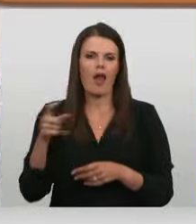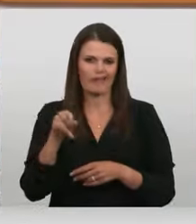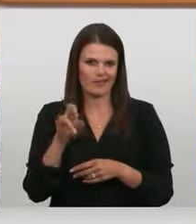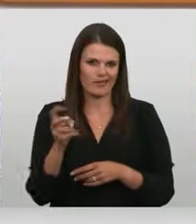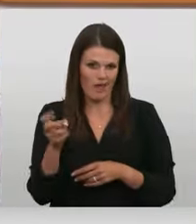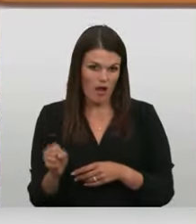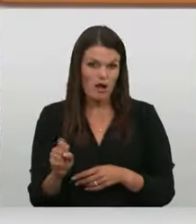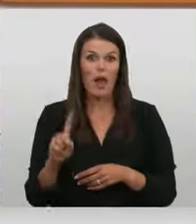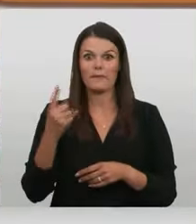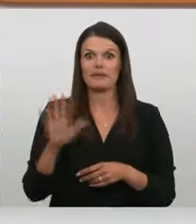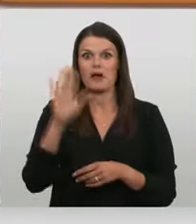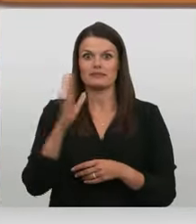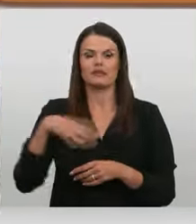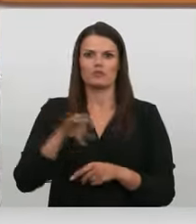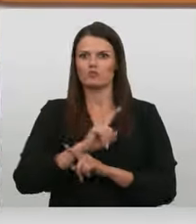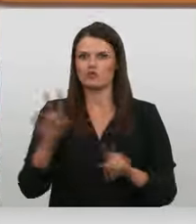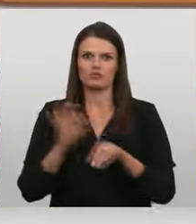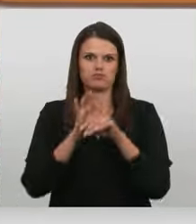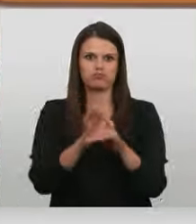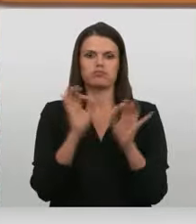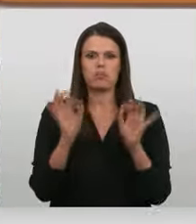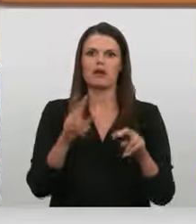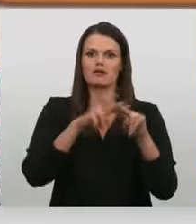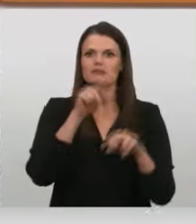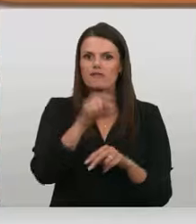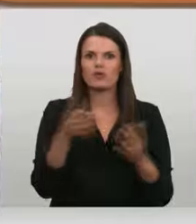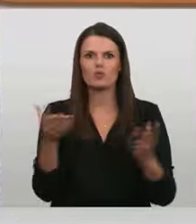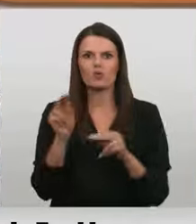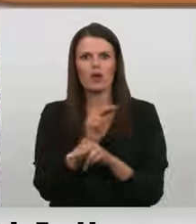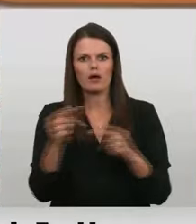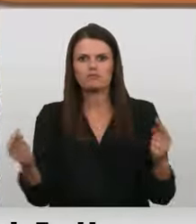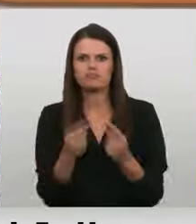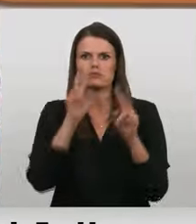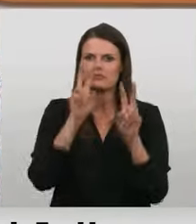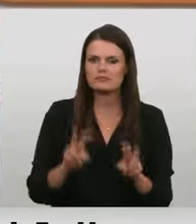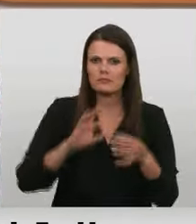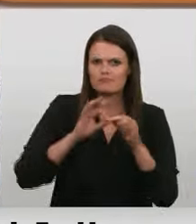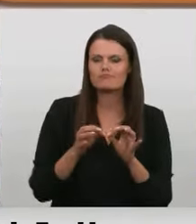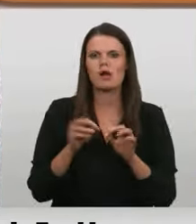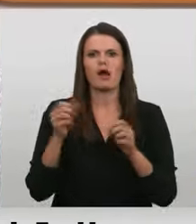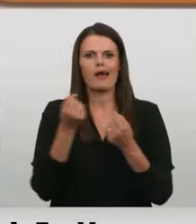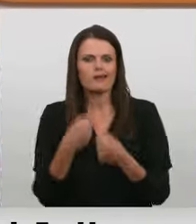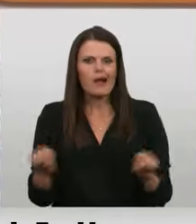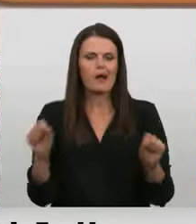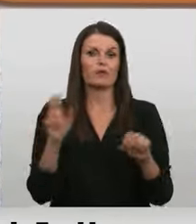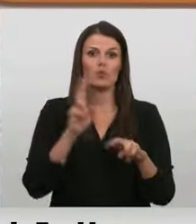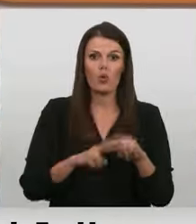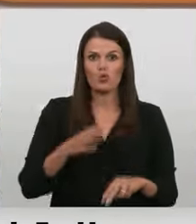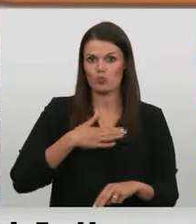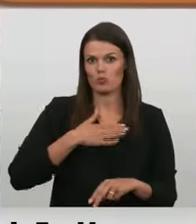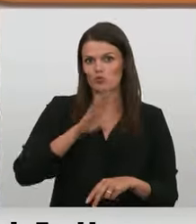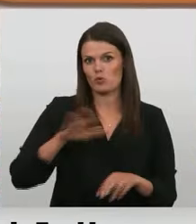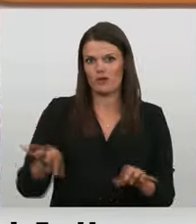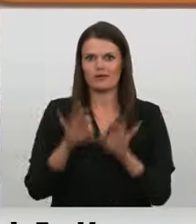Jau pirmajās dienās mūs novirzīja uz pareizo vietu, kur būs ārstēšana, izmeklējumi, rehabilitācija, un mūsu bērni